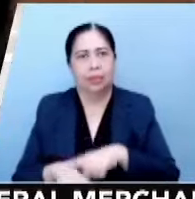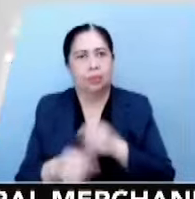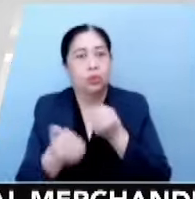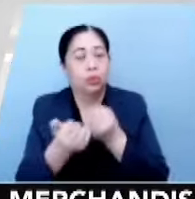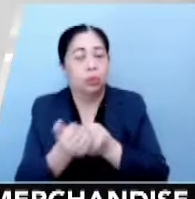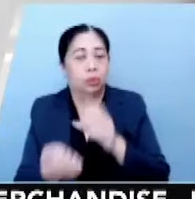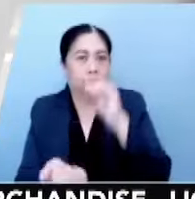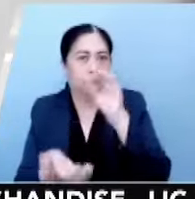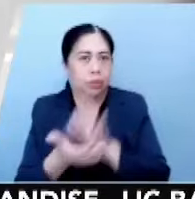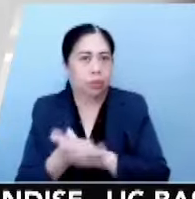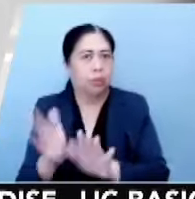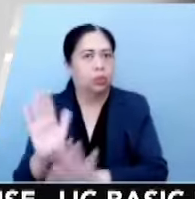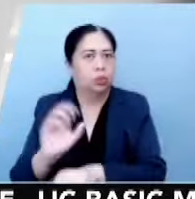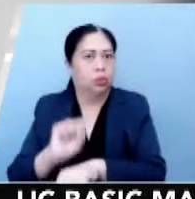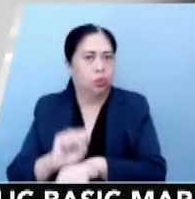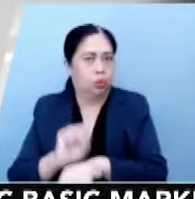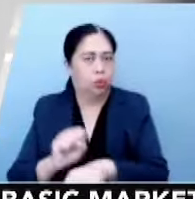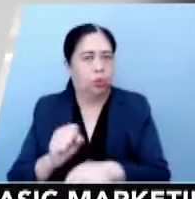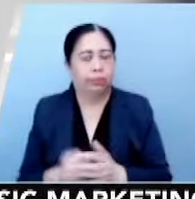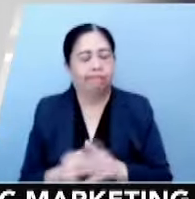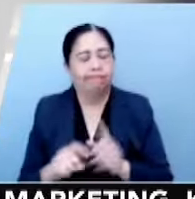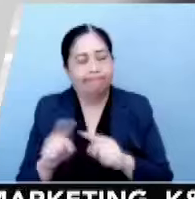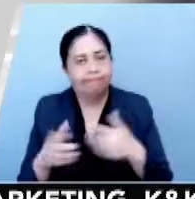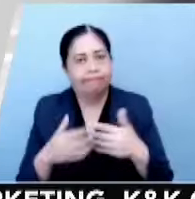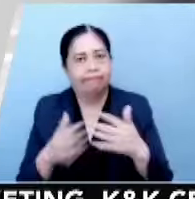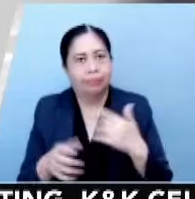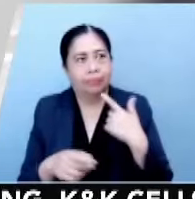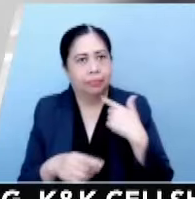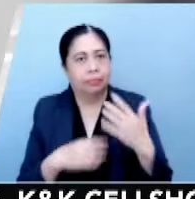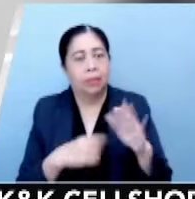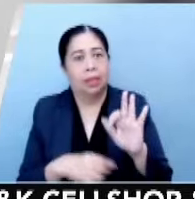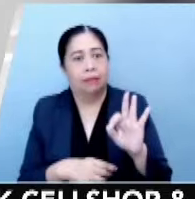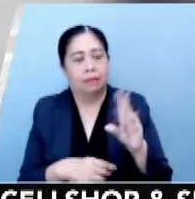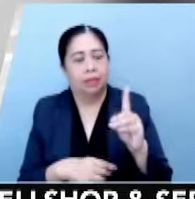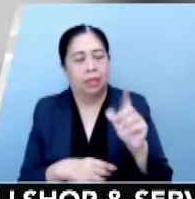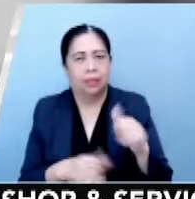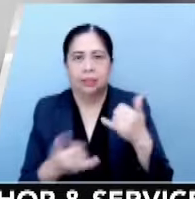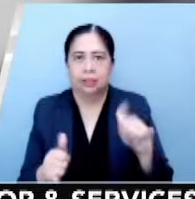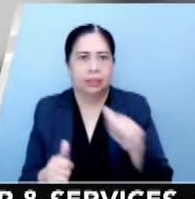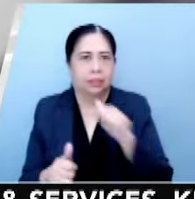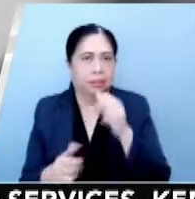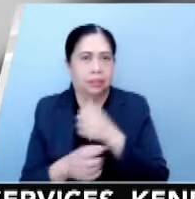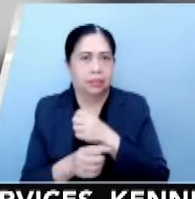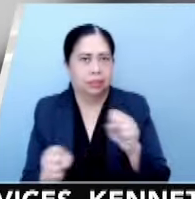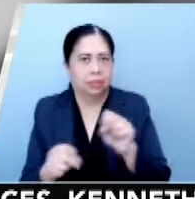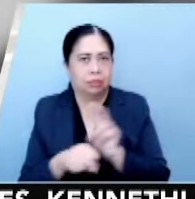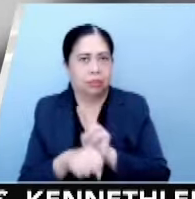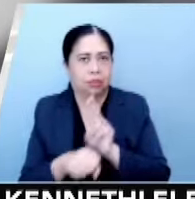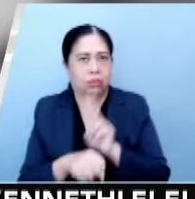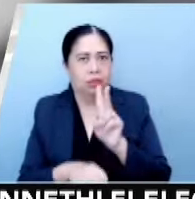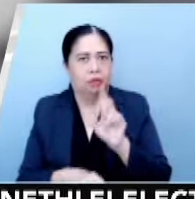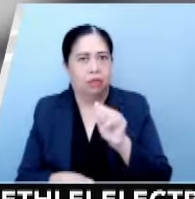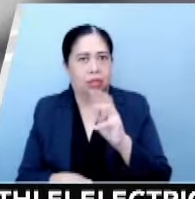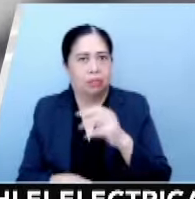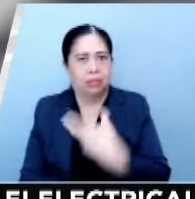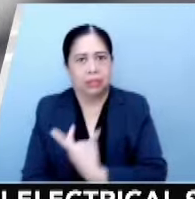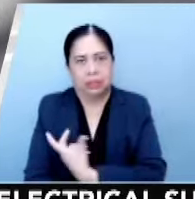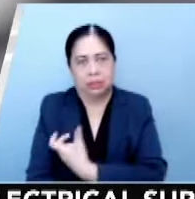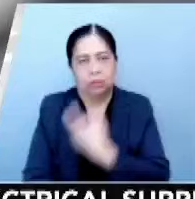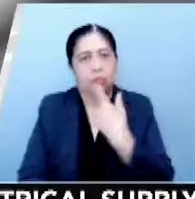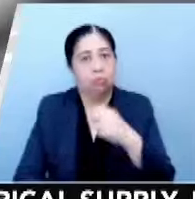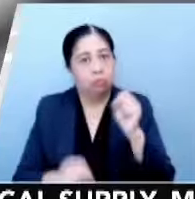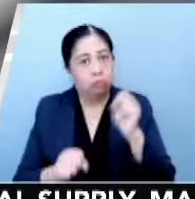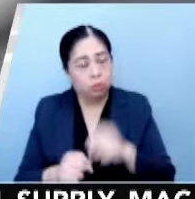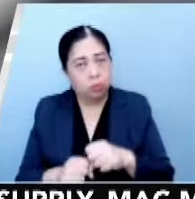trabaho. Gayunman, base sa abiso ng FDA, hindi rin ligtas ang paggamit ng vitamin C injection dahil pwede itong magdulot